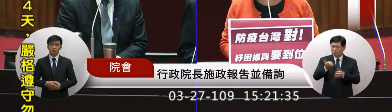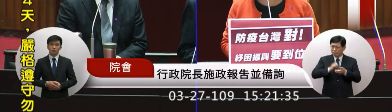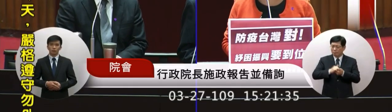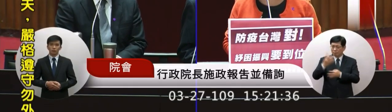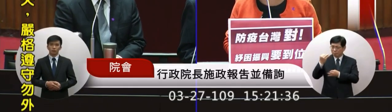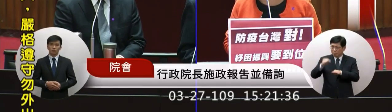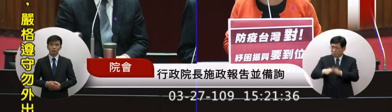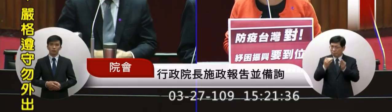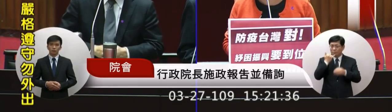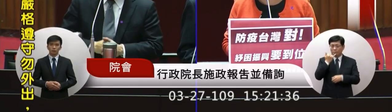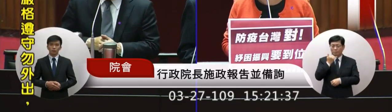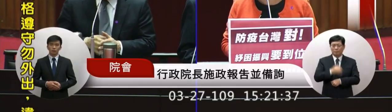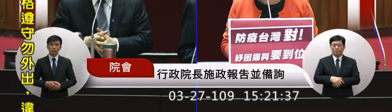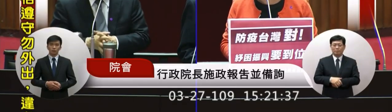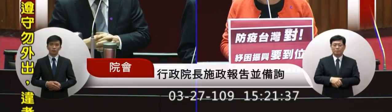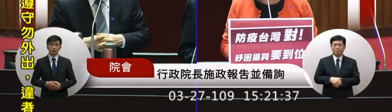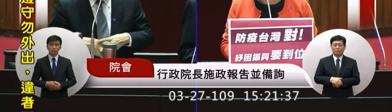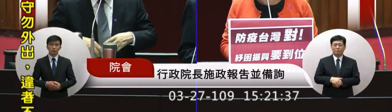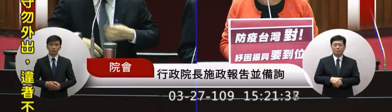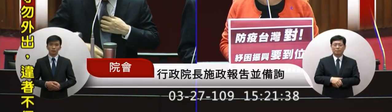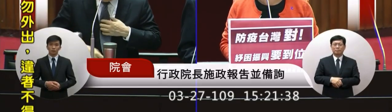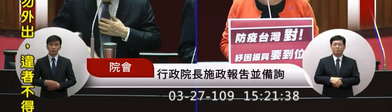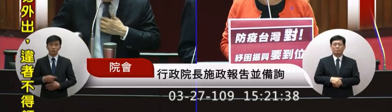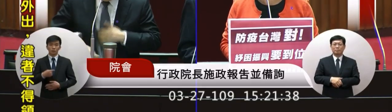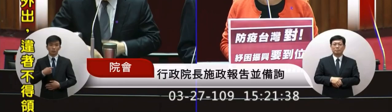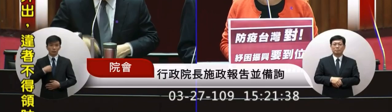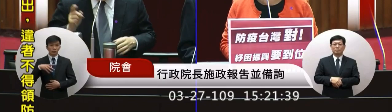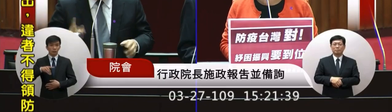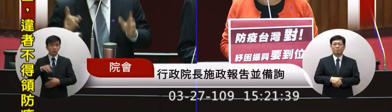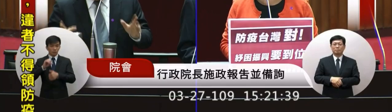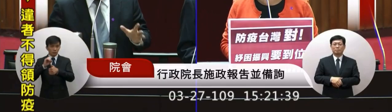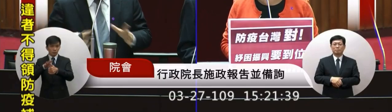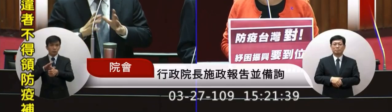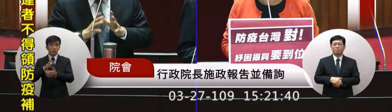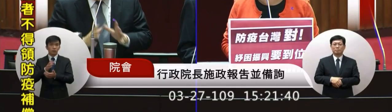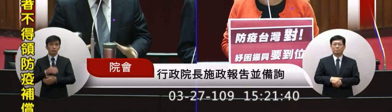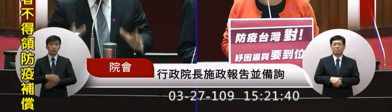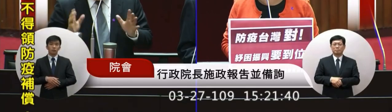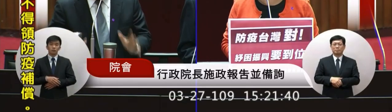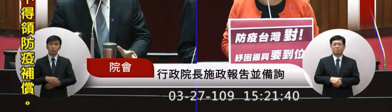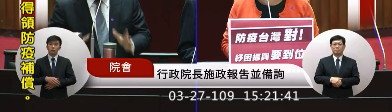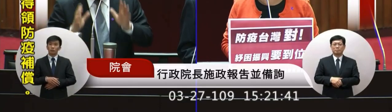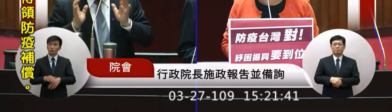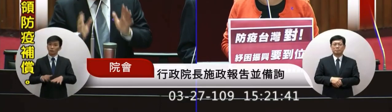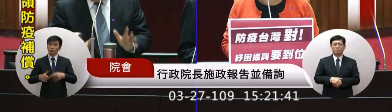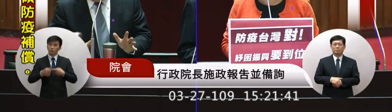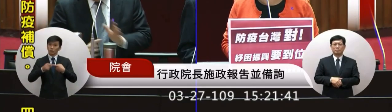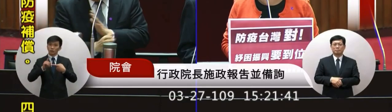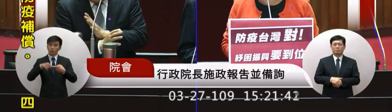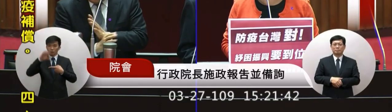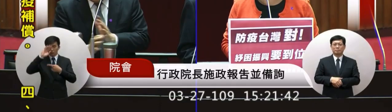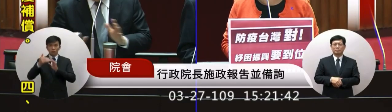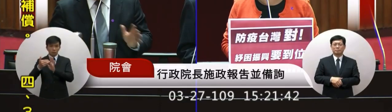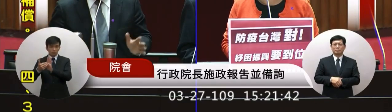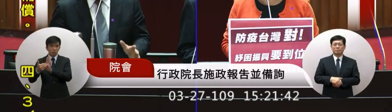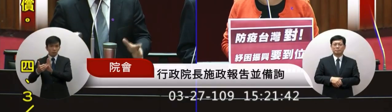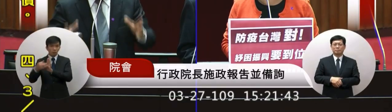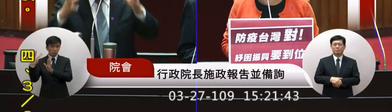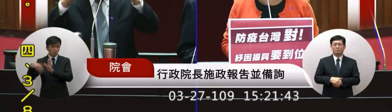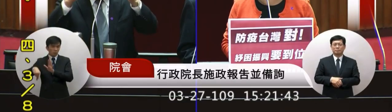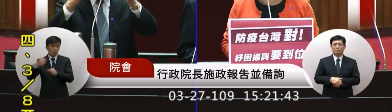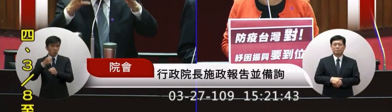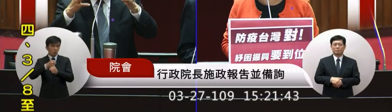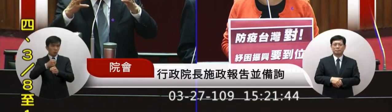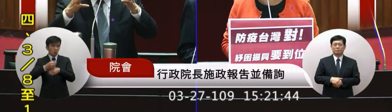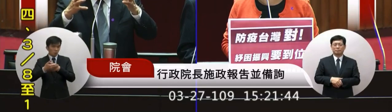么时候可以开始？ 委员，我先讲几句话，就是讲第一，这一次防疫跟整个作业其